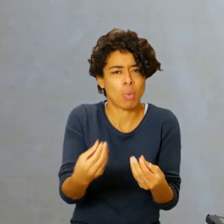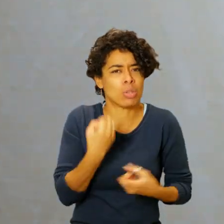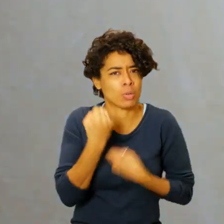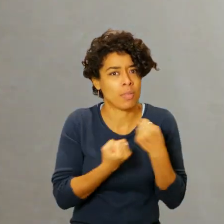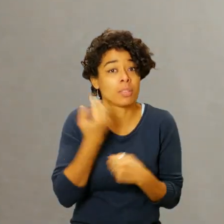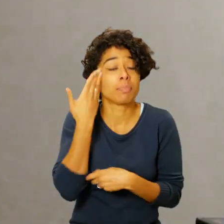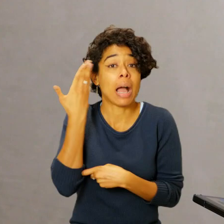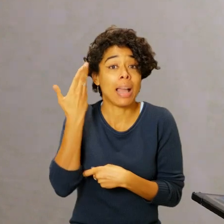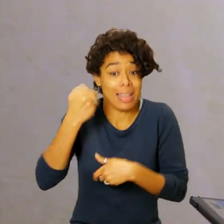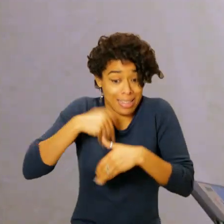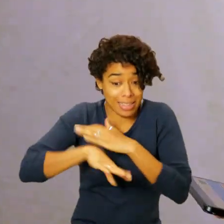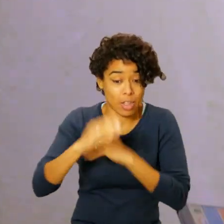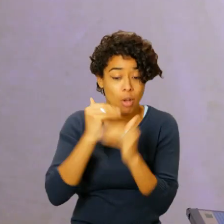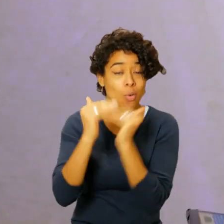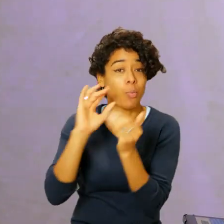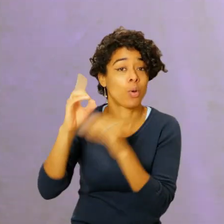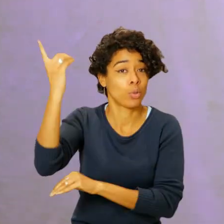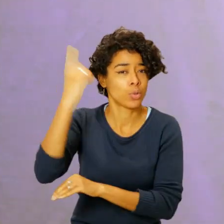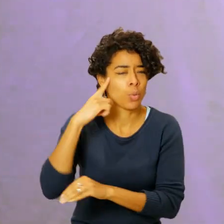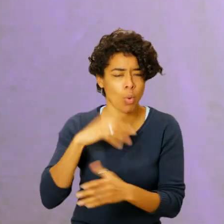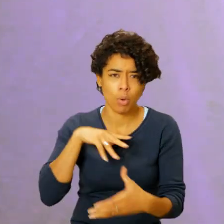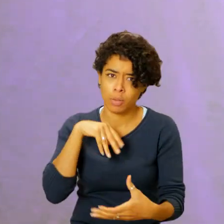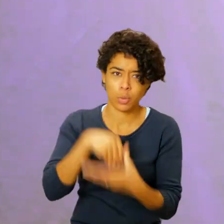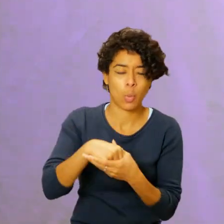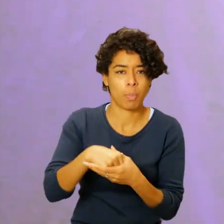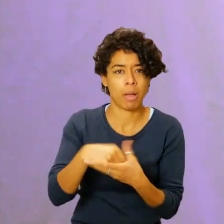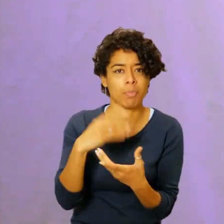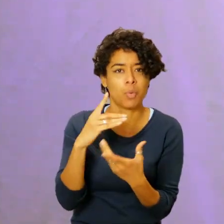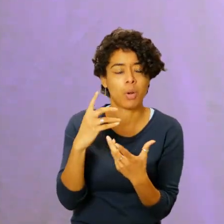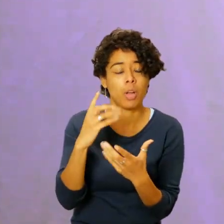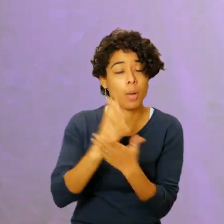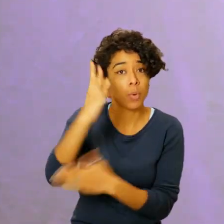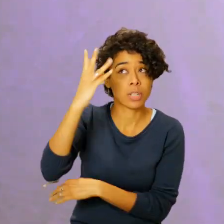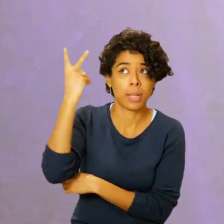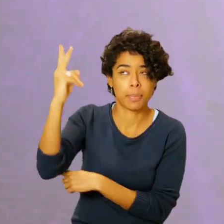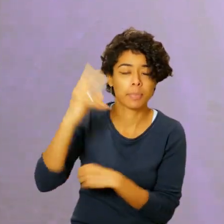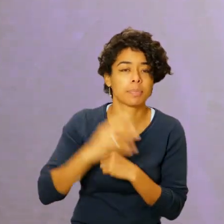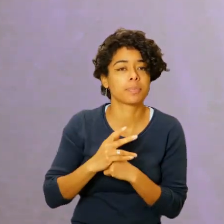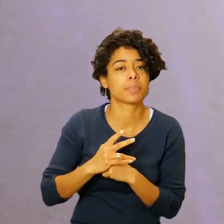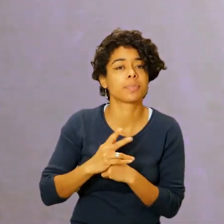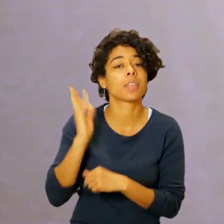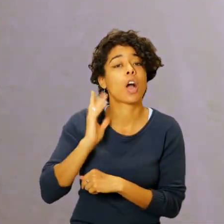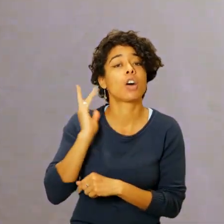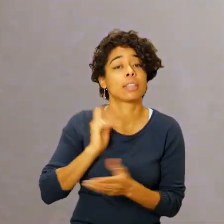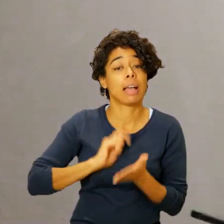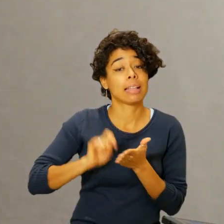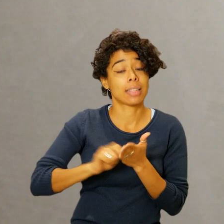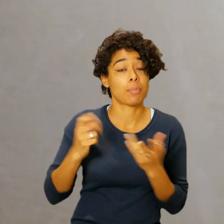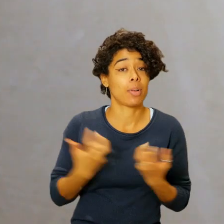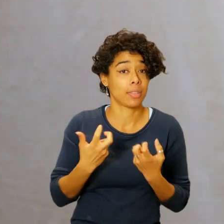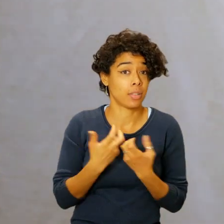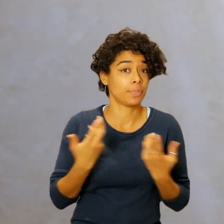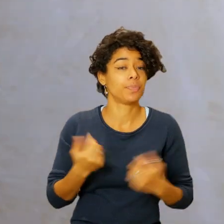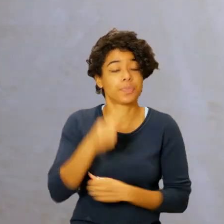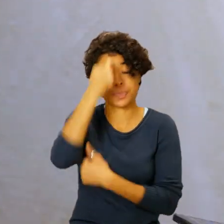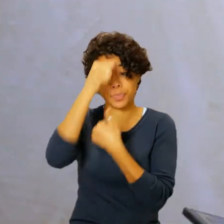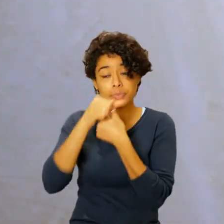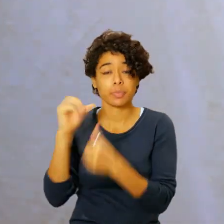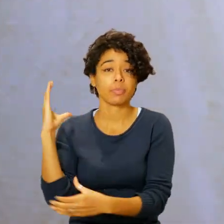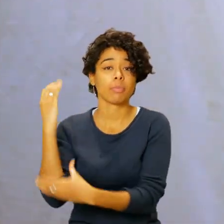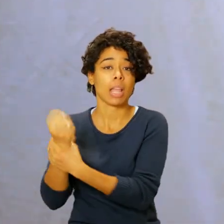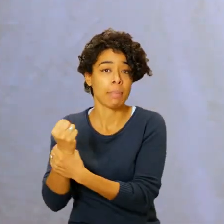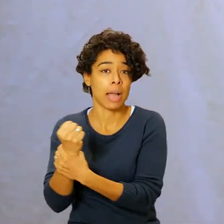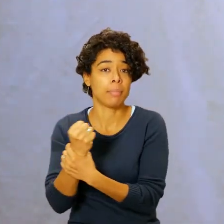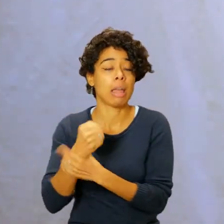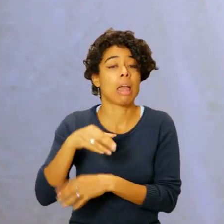plan de Dieu pour qu'on entre pleinement dans ce qu'il a prévu. On a un exemple dans l'Ancien Testament qui est Abraham et Lot. Pareil, ce sont des